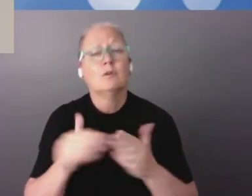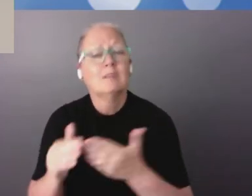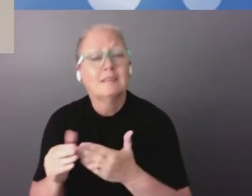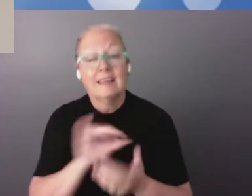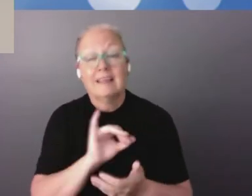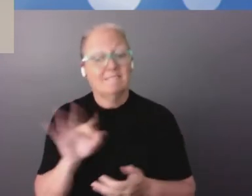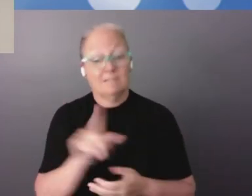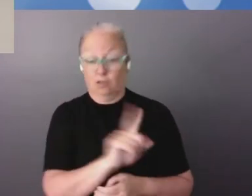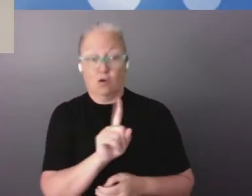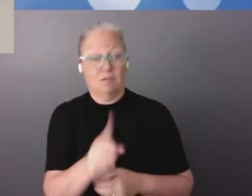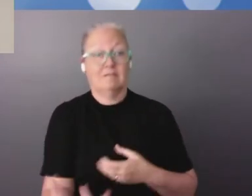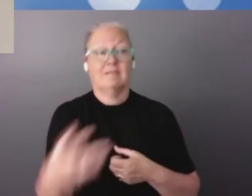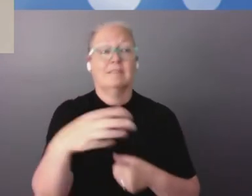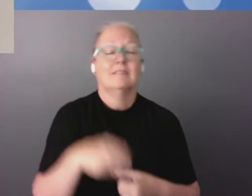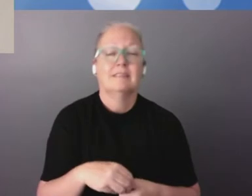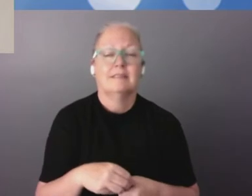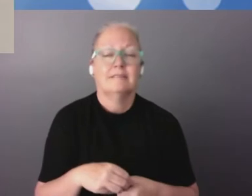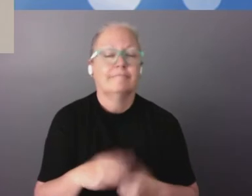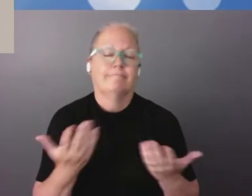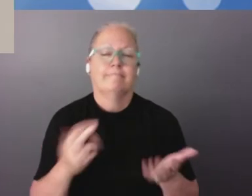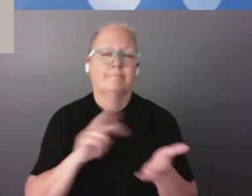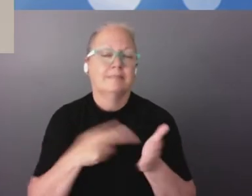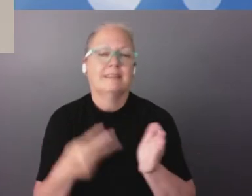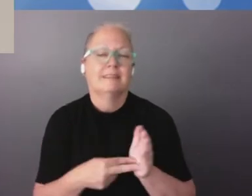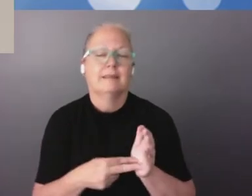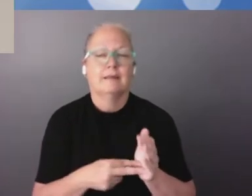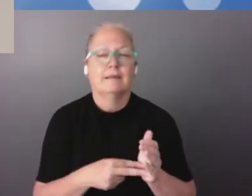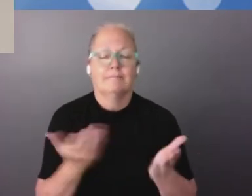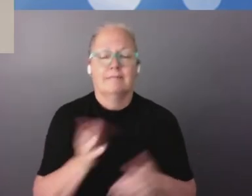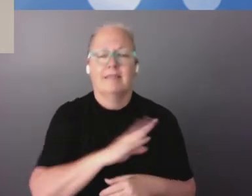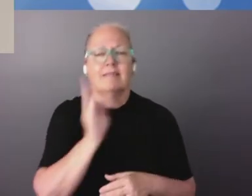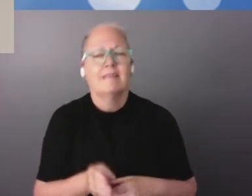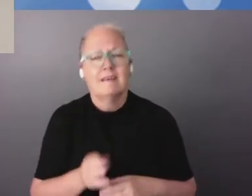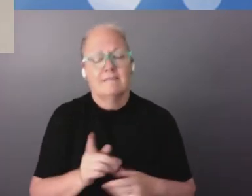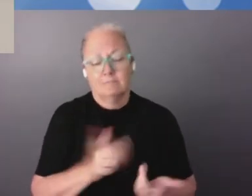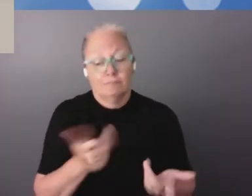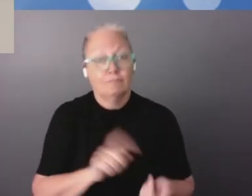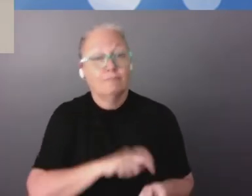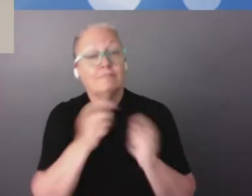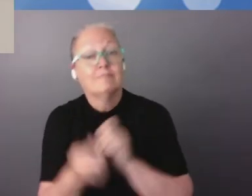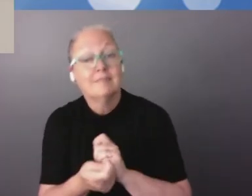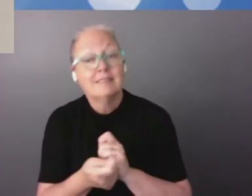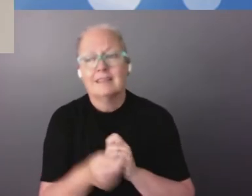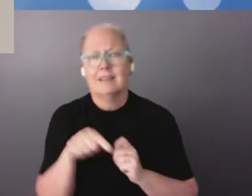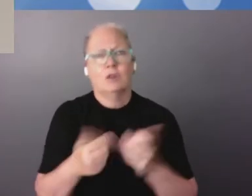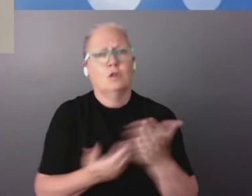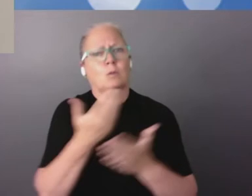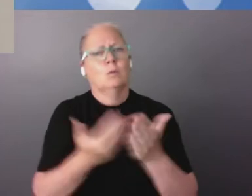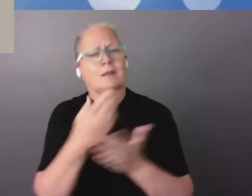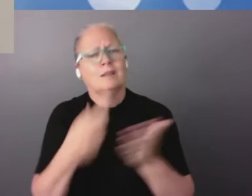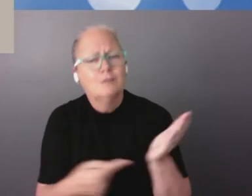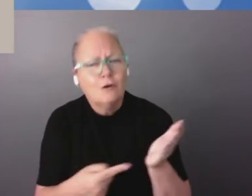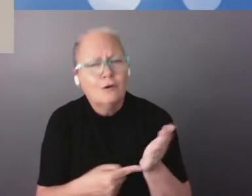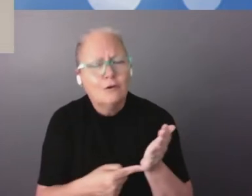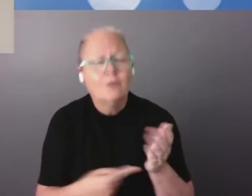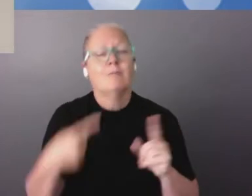فيه كاتوفيتسا أصبحت مركزاً للأحداث الكبرى ومركزاً للقاءات رجال